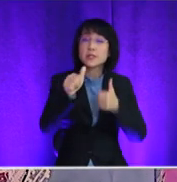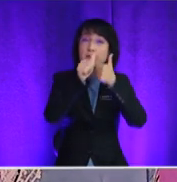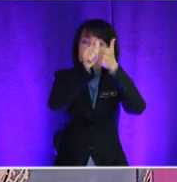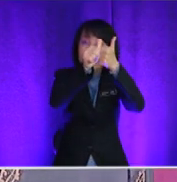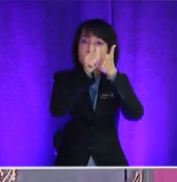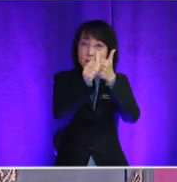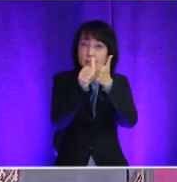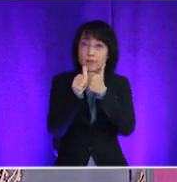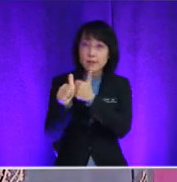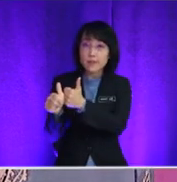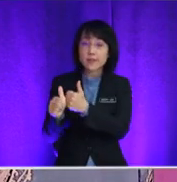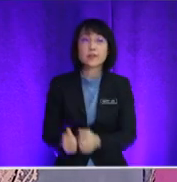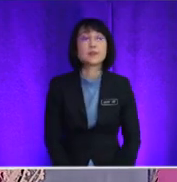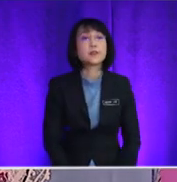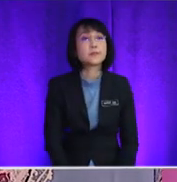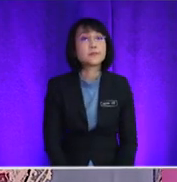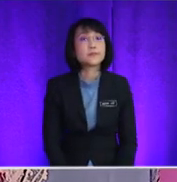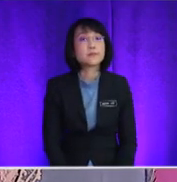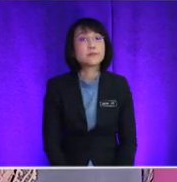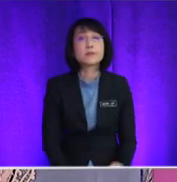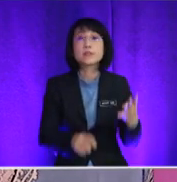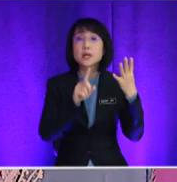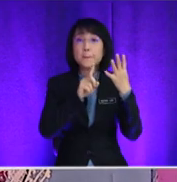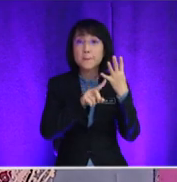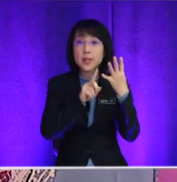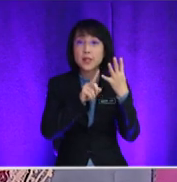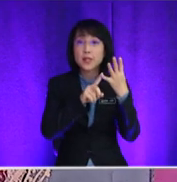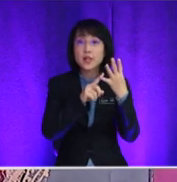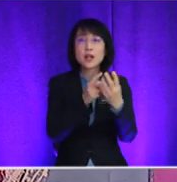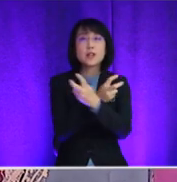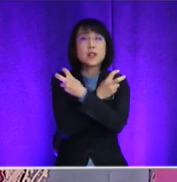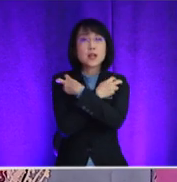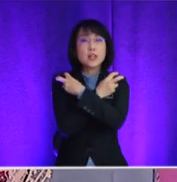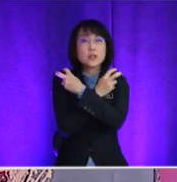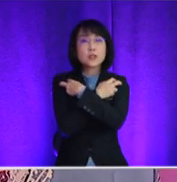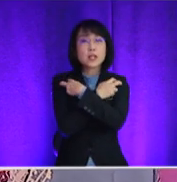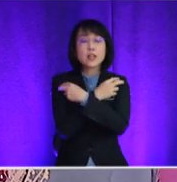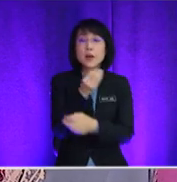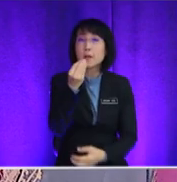sinilah dan seterusnya ialah keracunan makanan